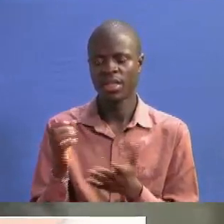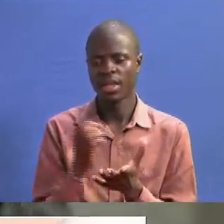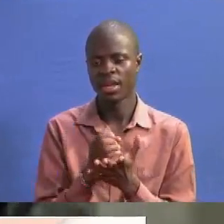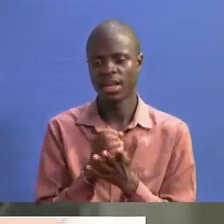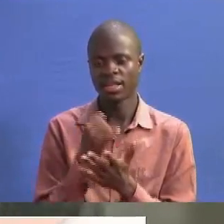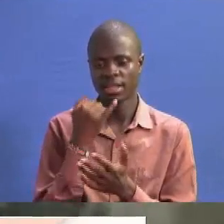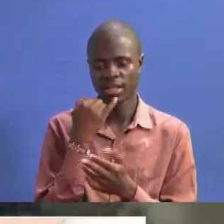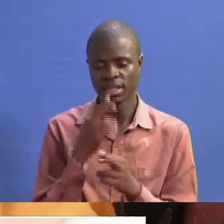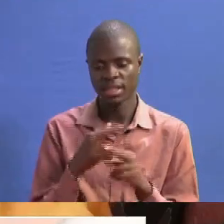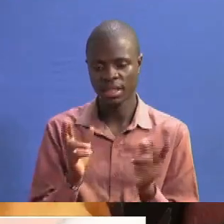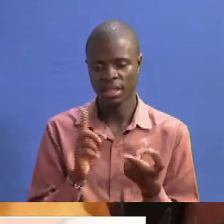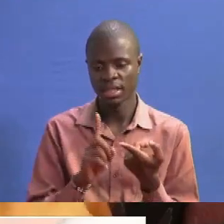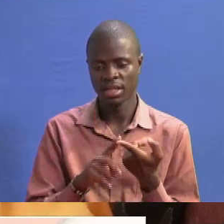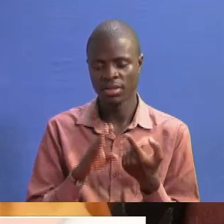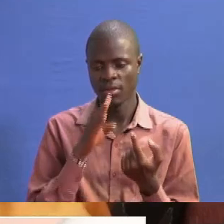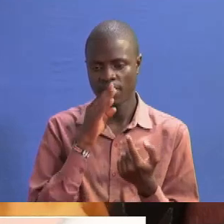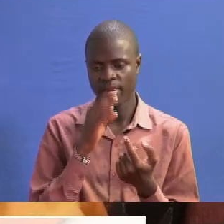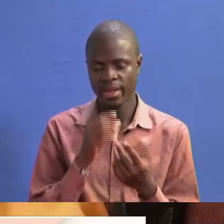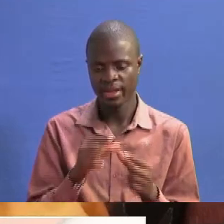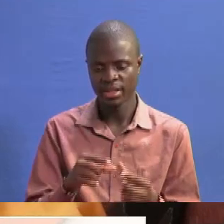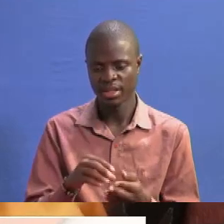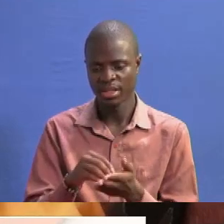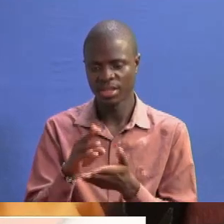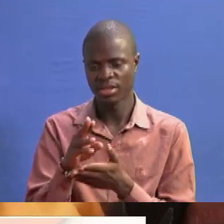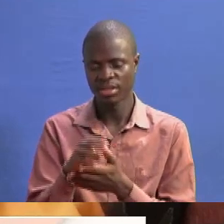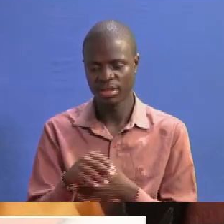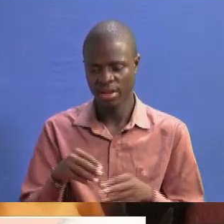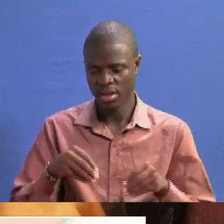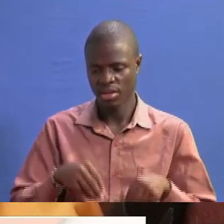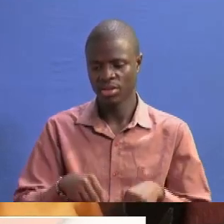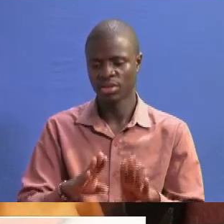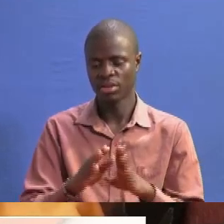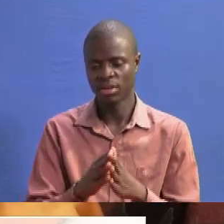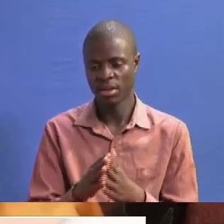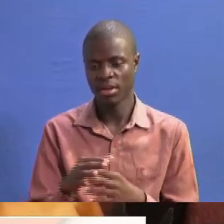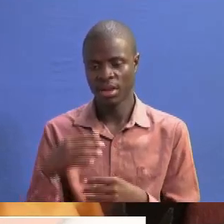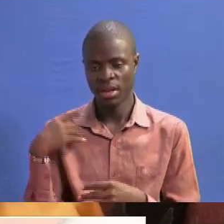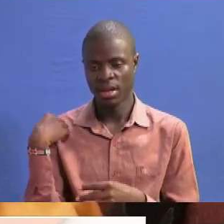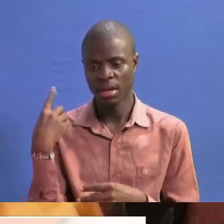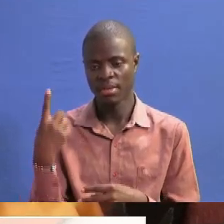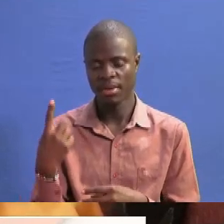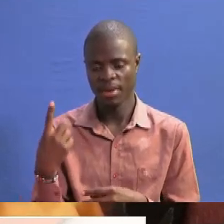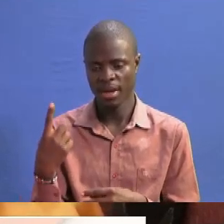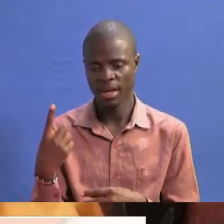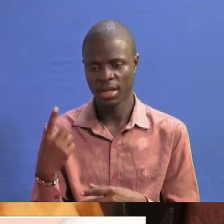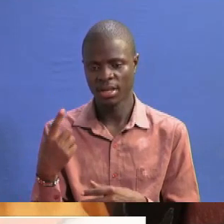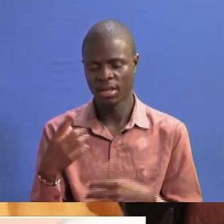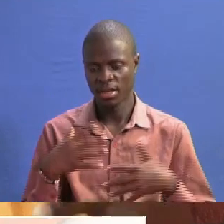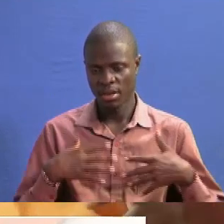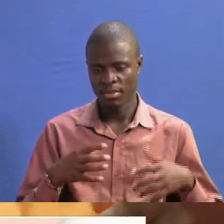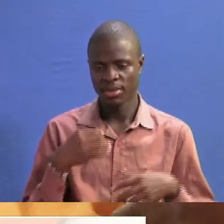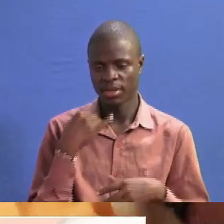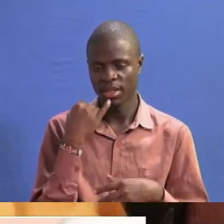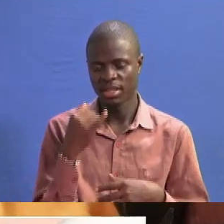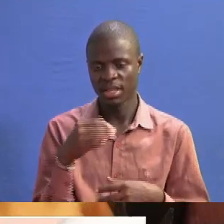tayari kuuzwa kwa wateja wa Dennis. So my number one clients ni clubs, hotels, personal people